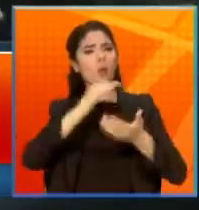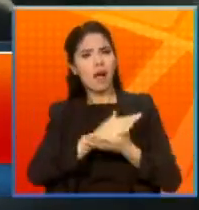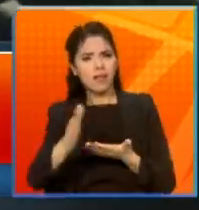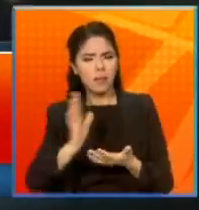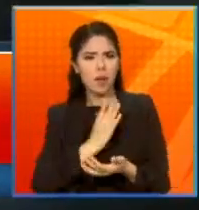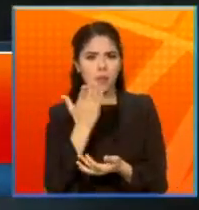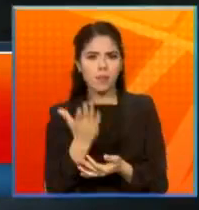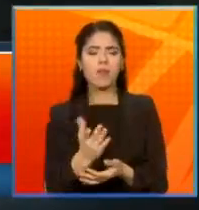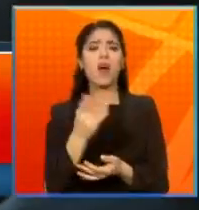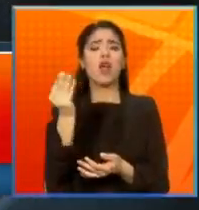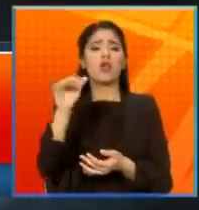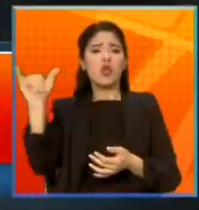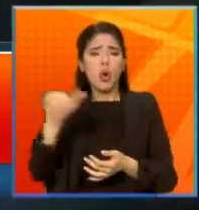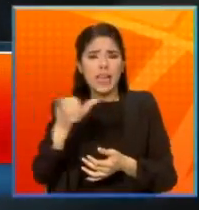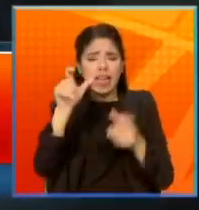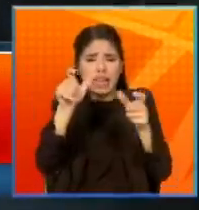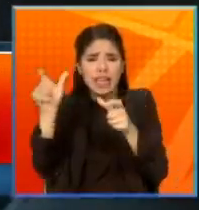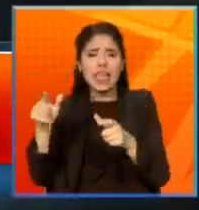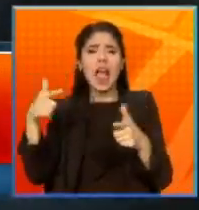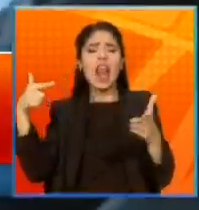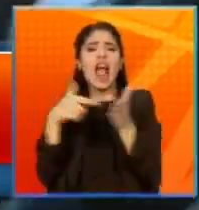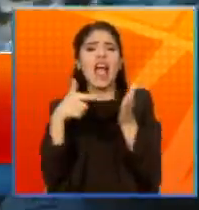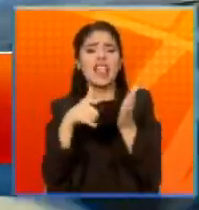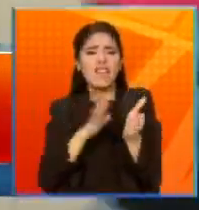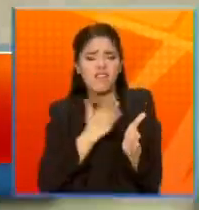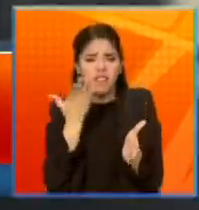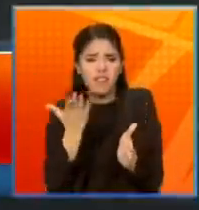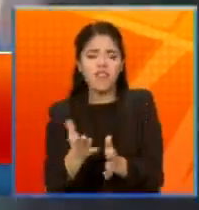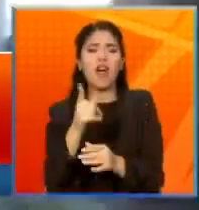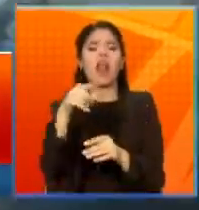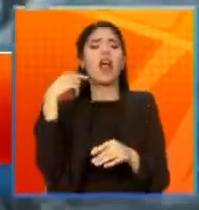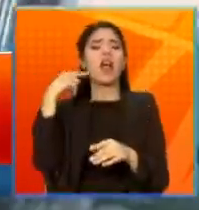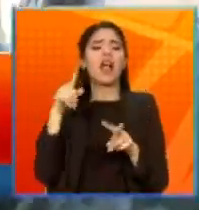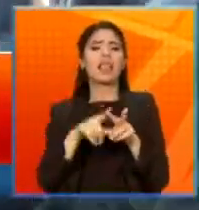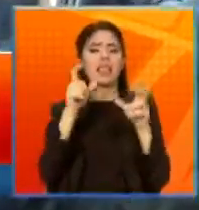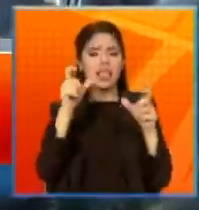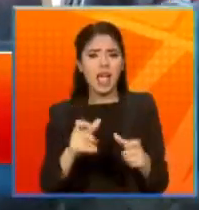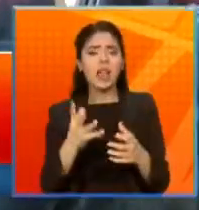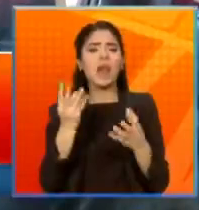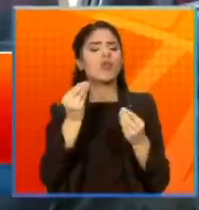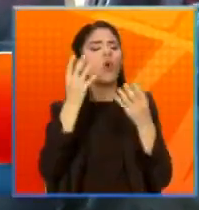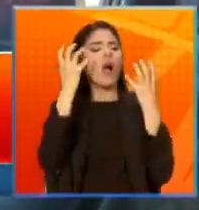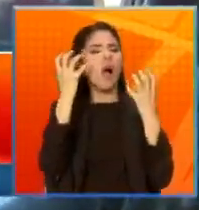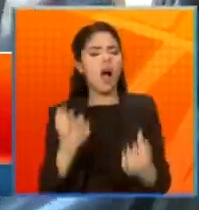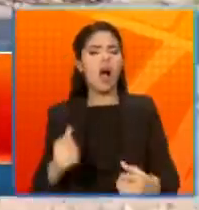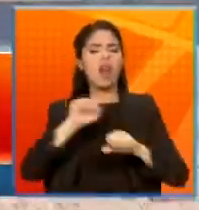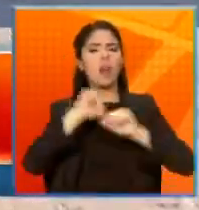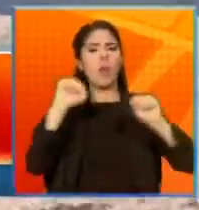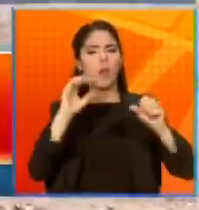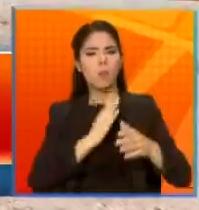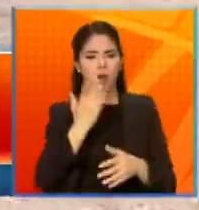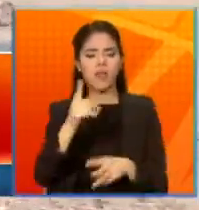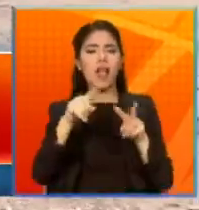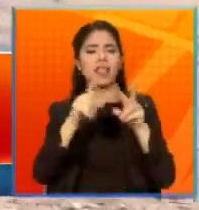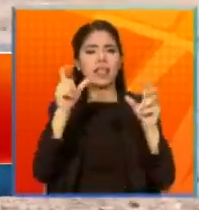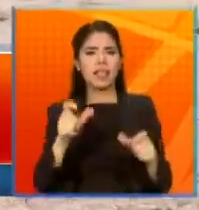ediyor. Çok yakın noktalar hedef alınıyor. Neyrap yoğun bir ateş altında.